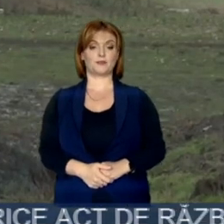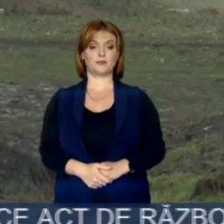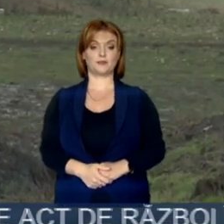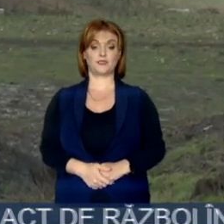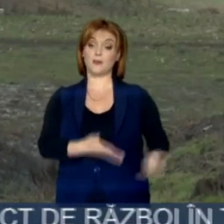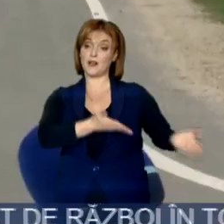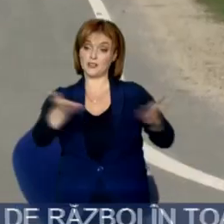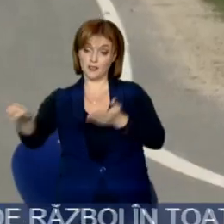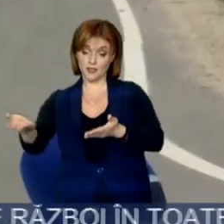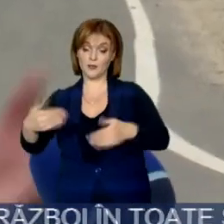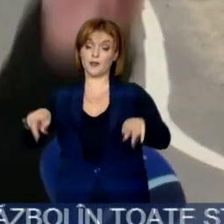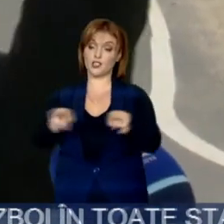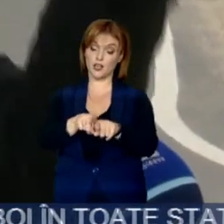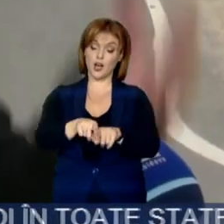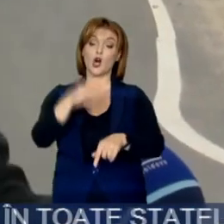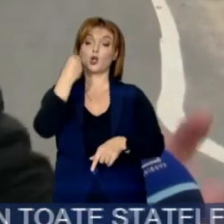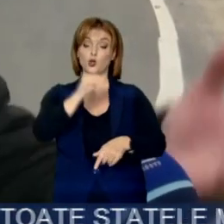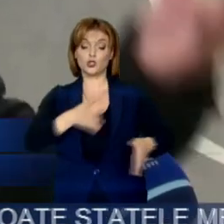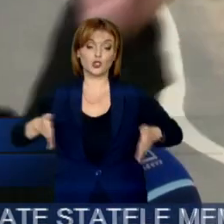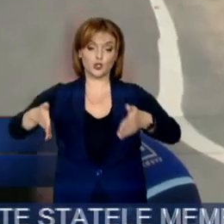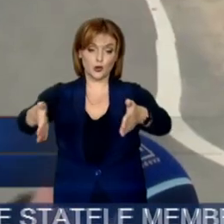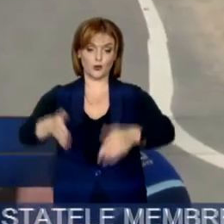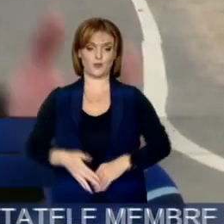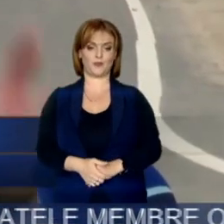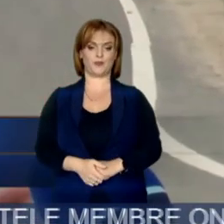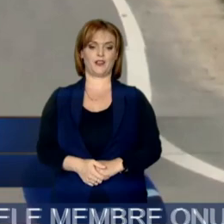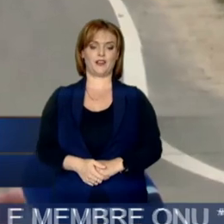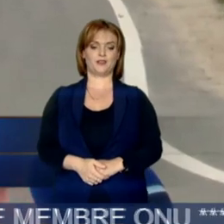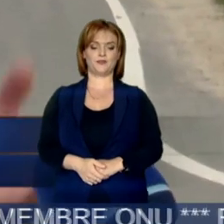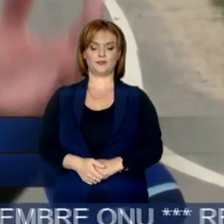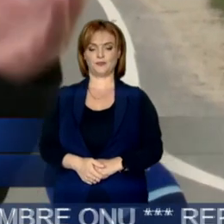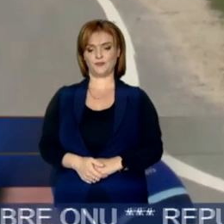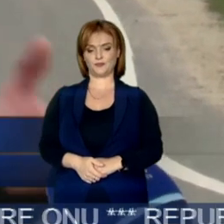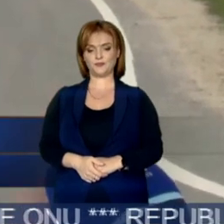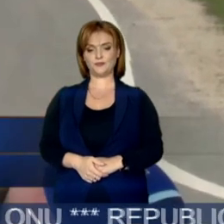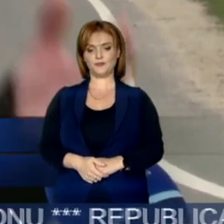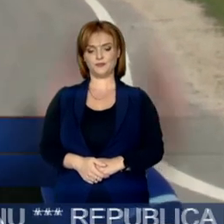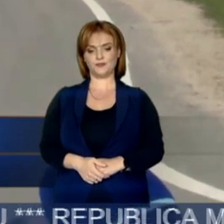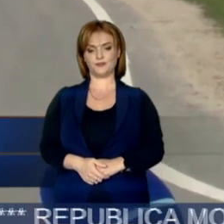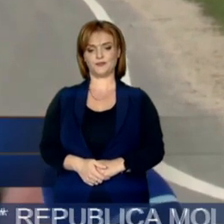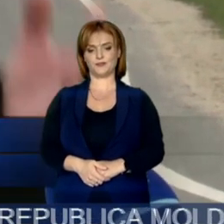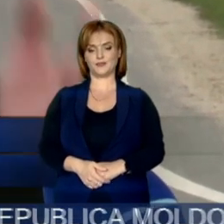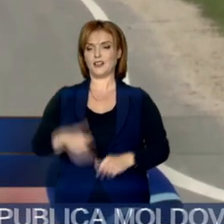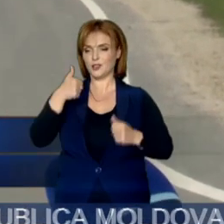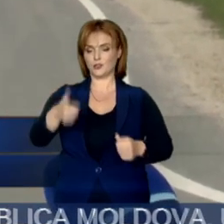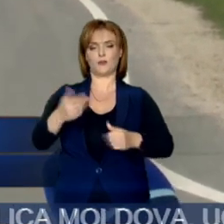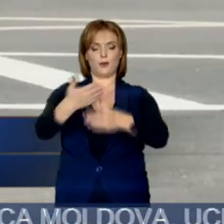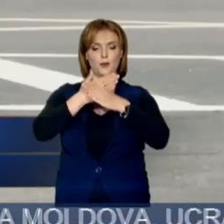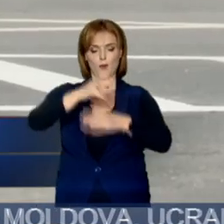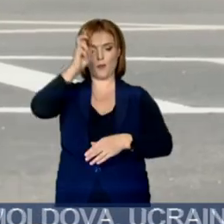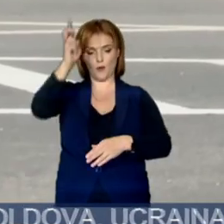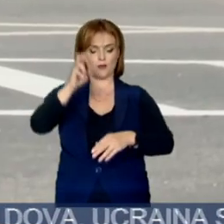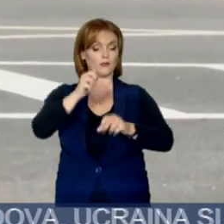drumuri frumoase, viață calitativă, să se întoarcă și toți cetățenii care sunt plecați undeva departe. Doamne ajută, o lucrare